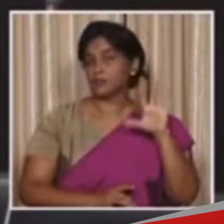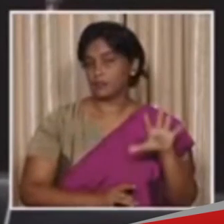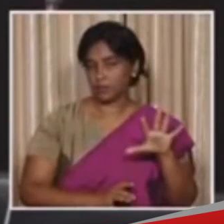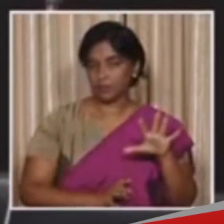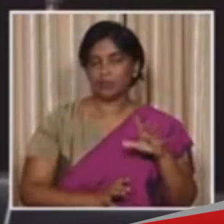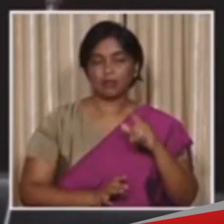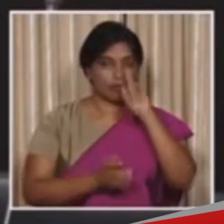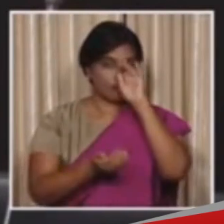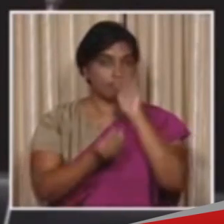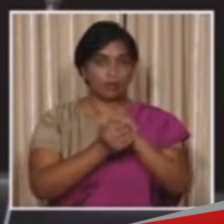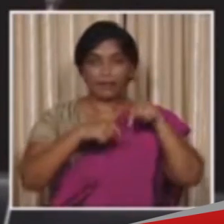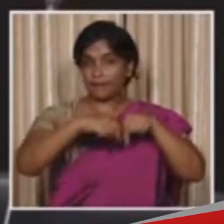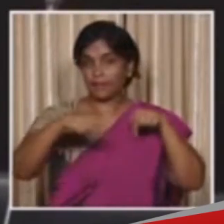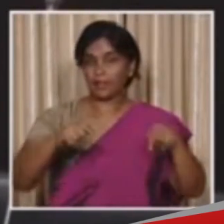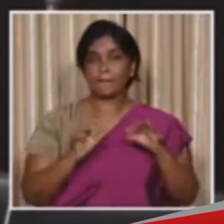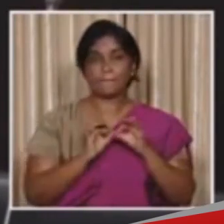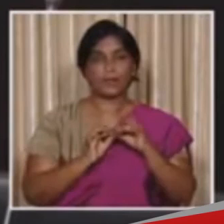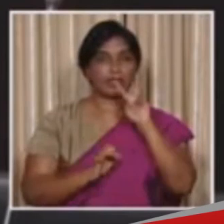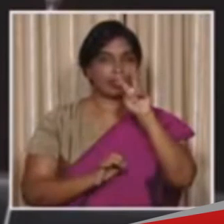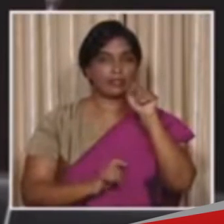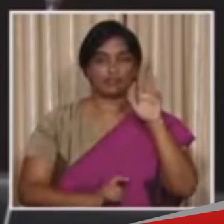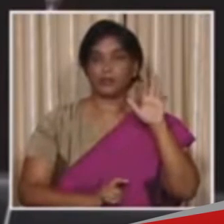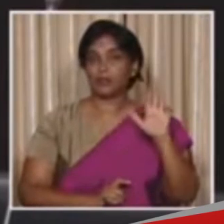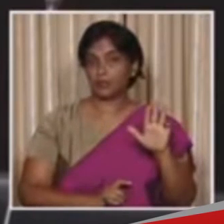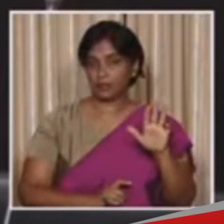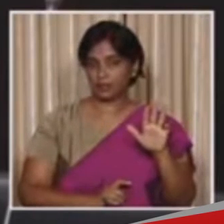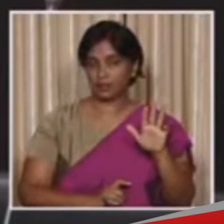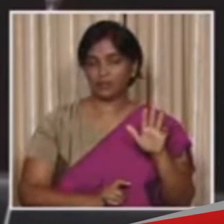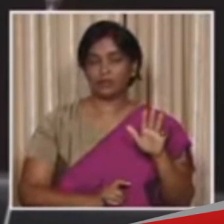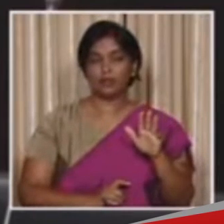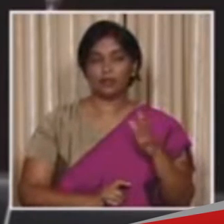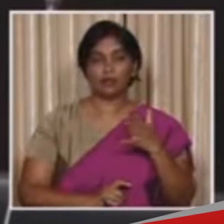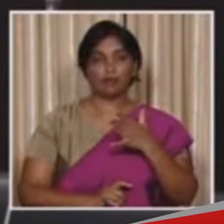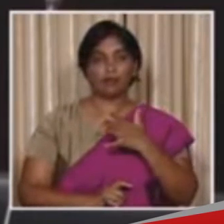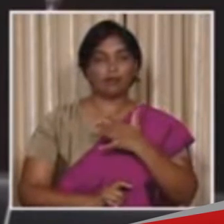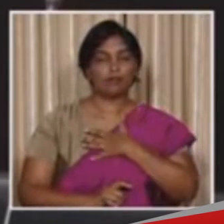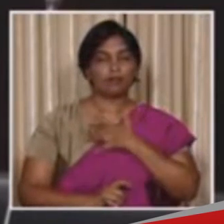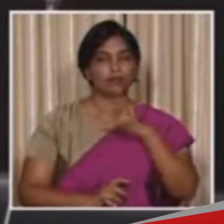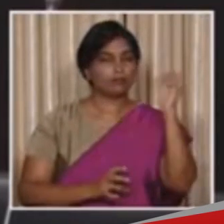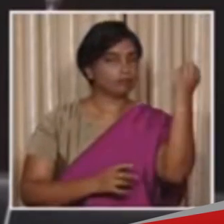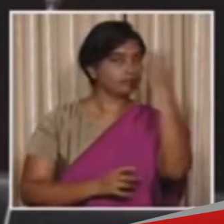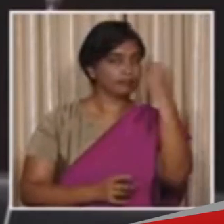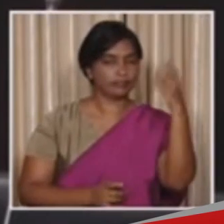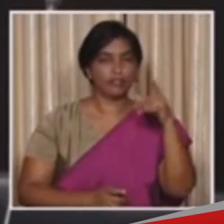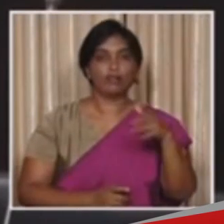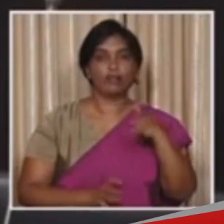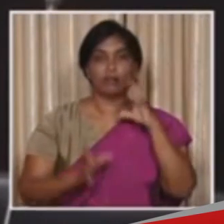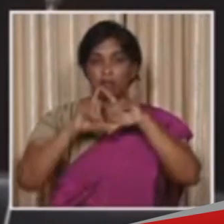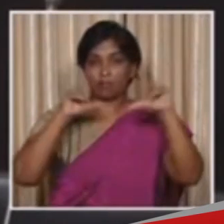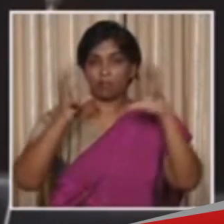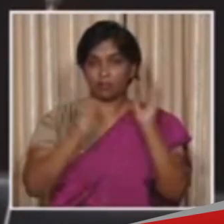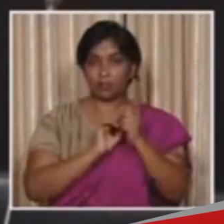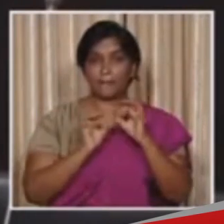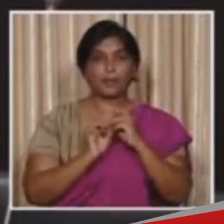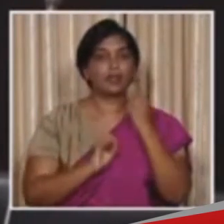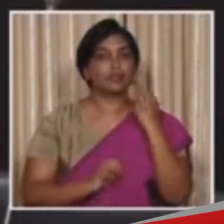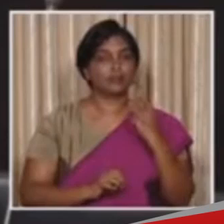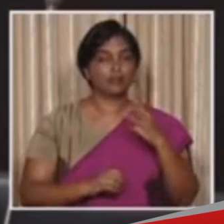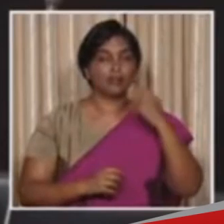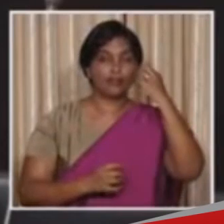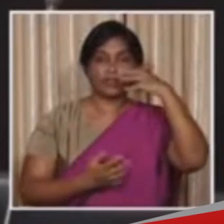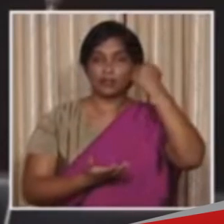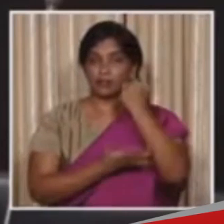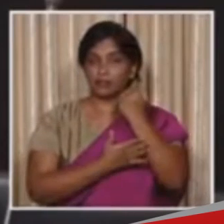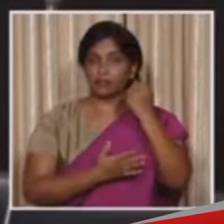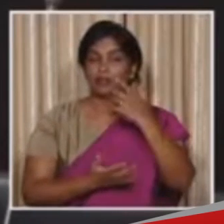ආරක්ෂක වැටේ කොටස් බිලියන 2.9යි ශබ්ද භාෂක පූර්ව සොරකම් කිරීම බිලියන 3යි විදුලි කණු